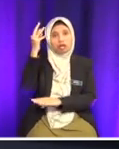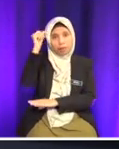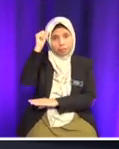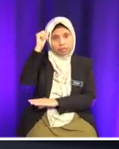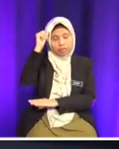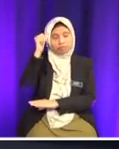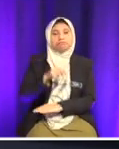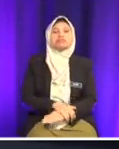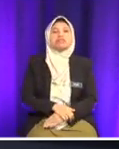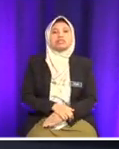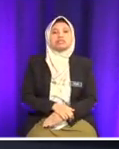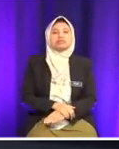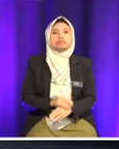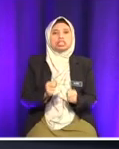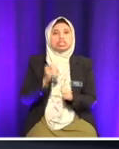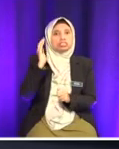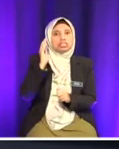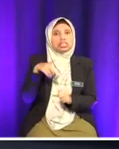Mat Husein